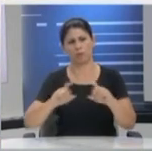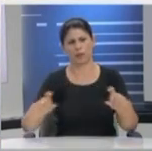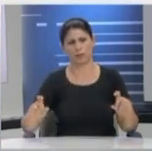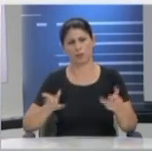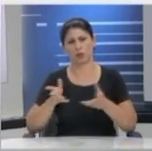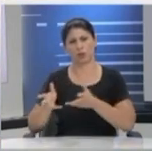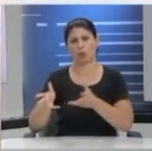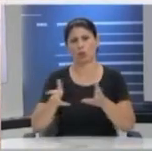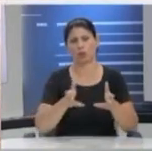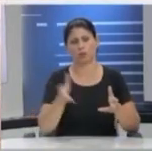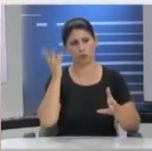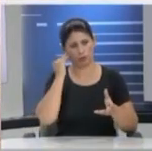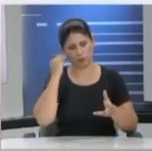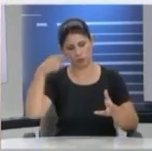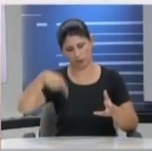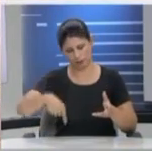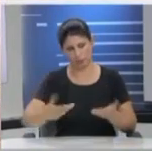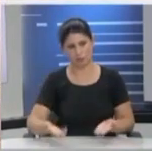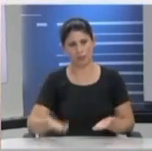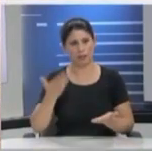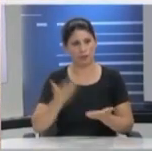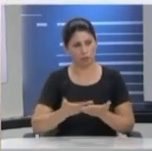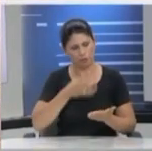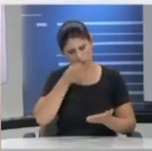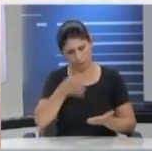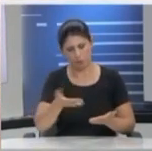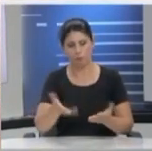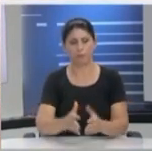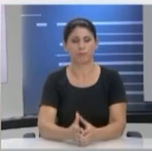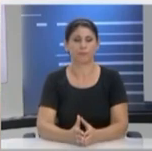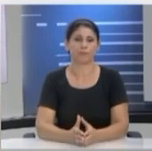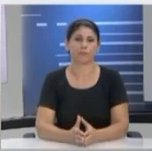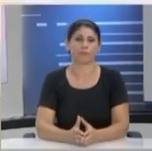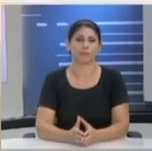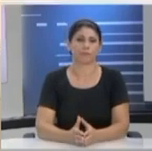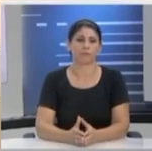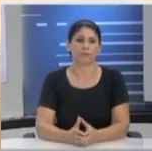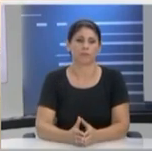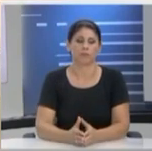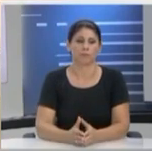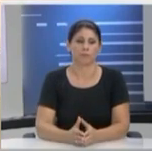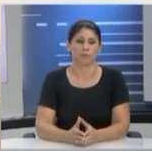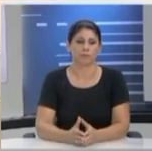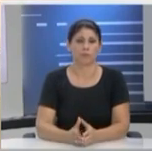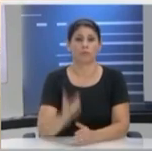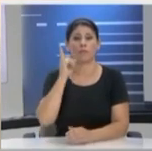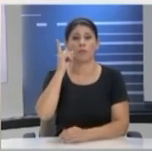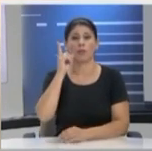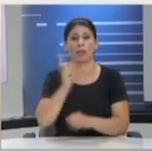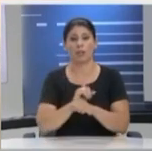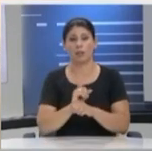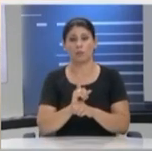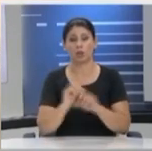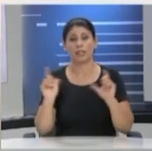πράγματα να τον κοροϊδεύει όπως άκουσα και σήμερα. Και θα στο αποδείξω αυτό που θα πω. Ένα λεπτό για τα